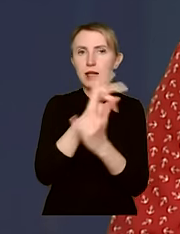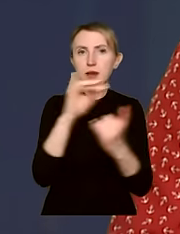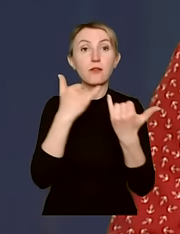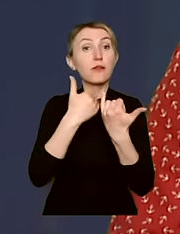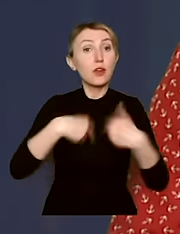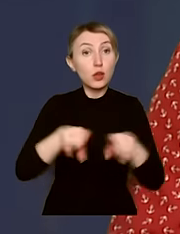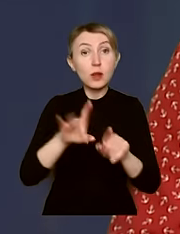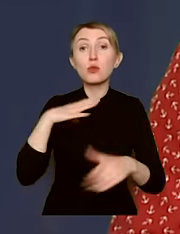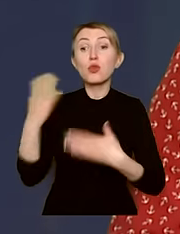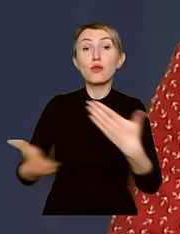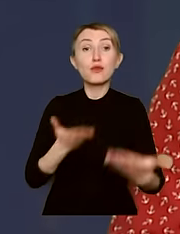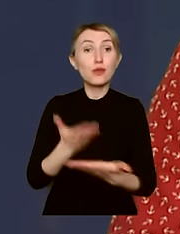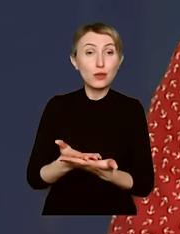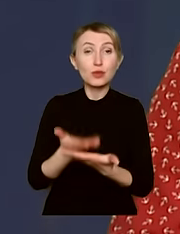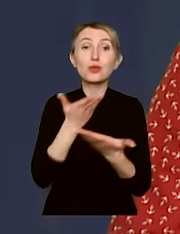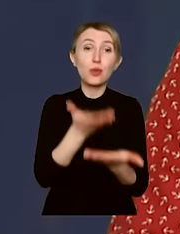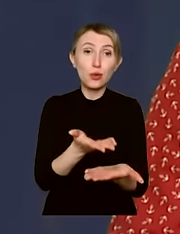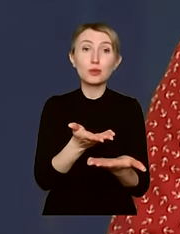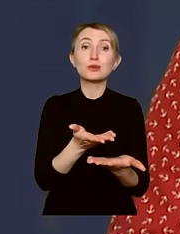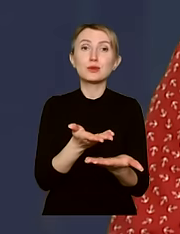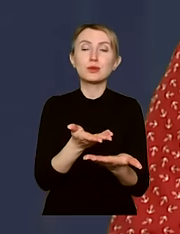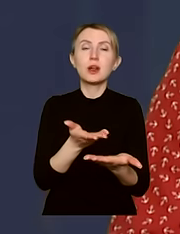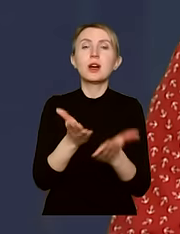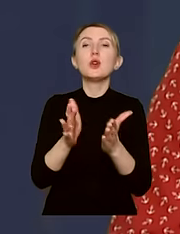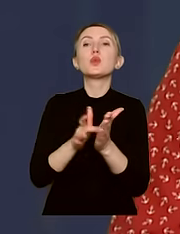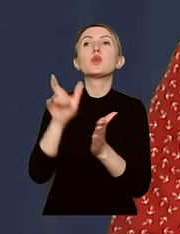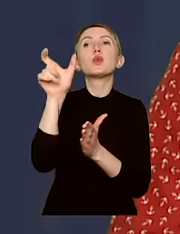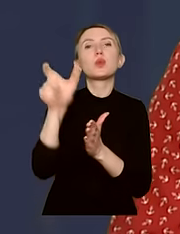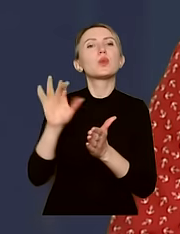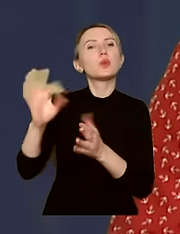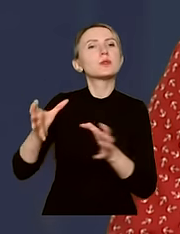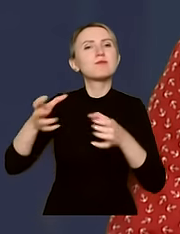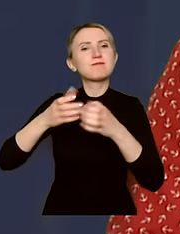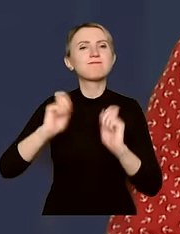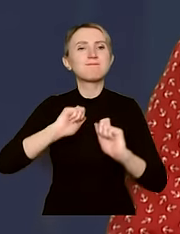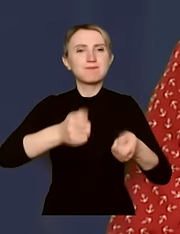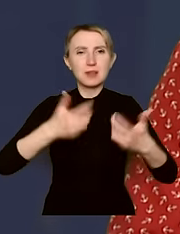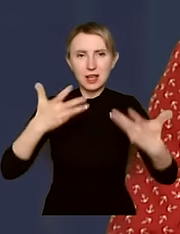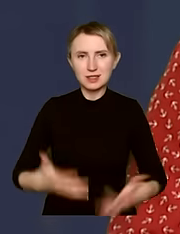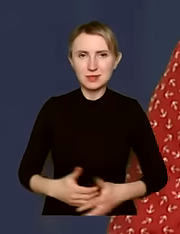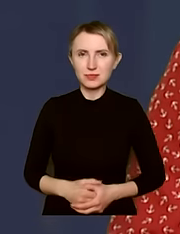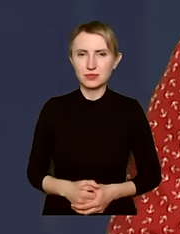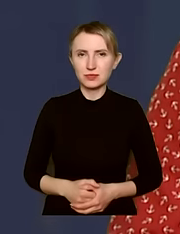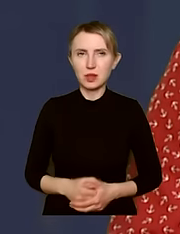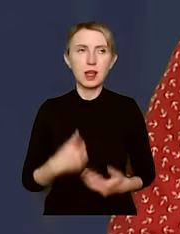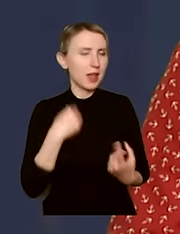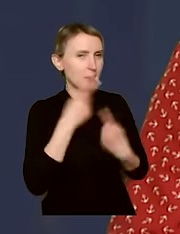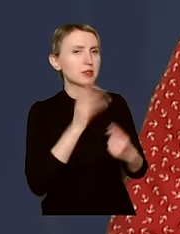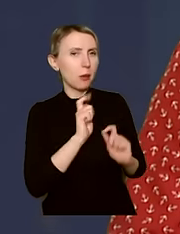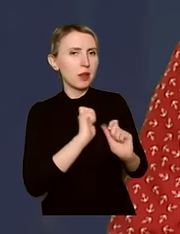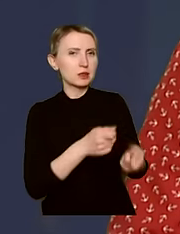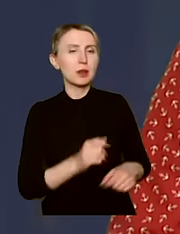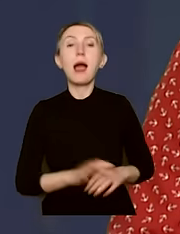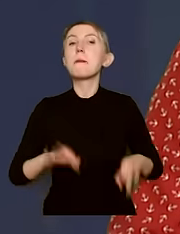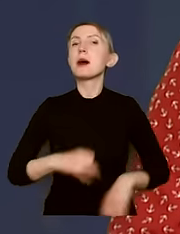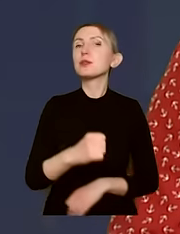w tym wniosku, który ekipa Tuska próbuje złożyć, to myślę, pani, że złoży. Pani poseł